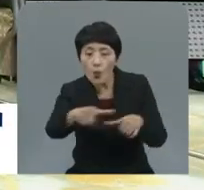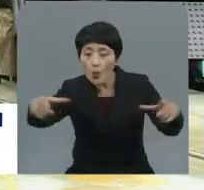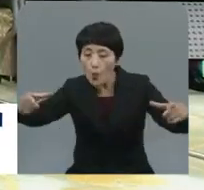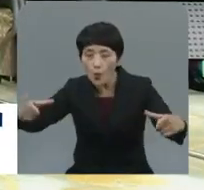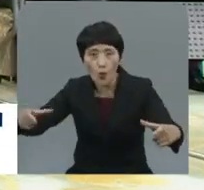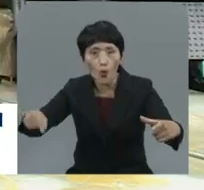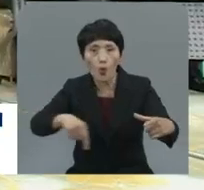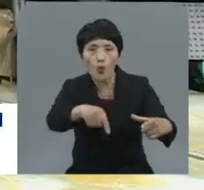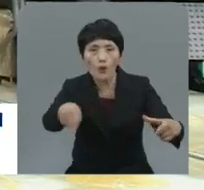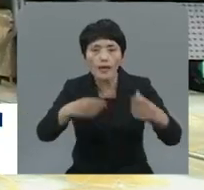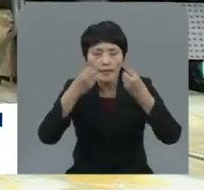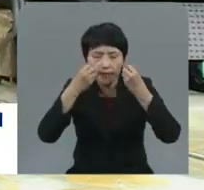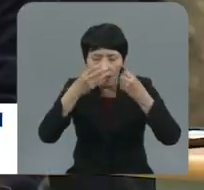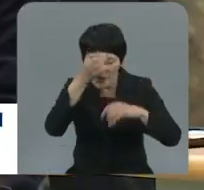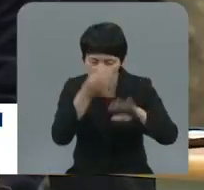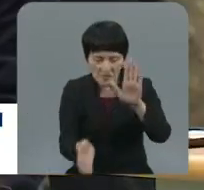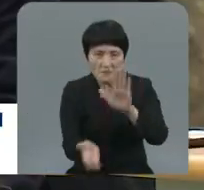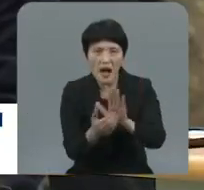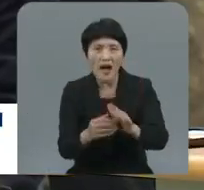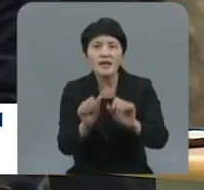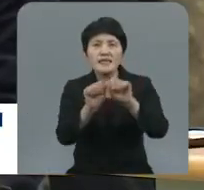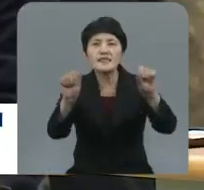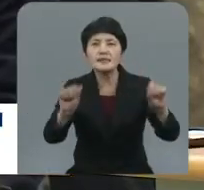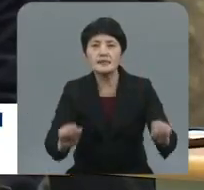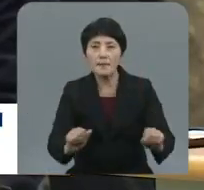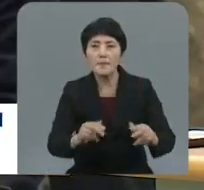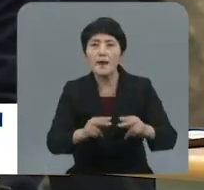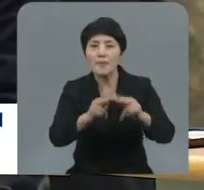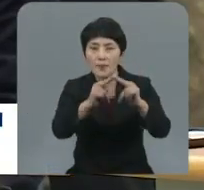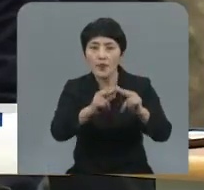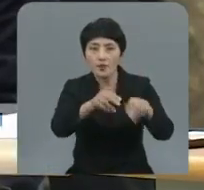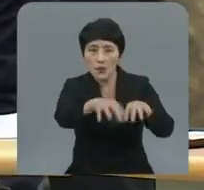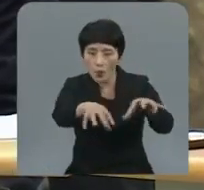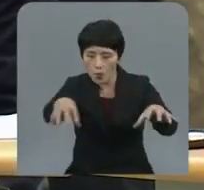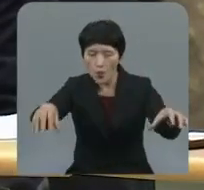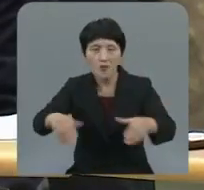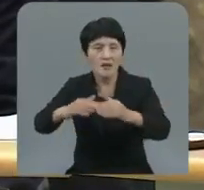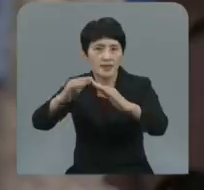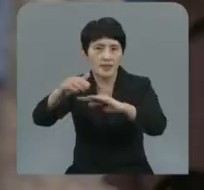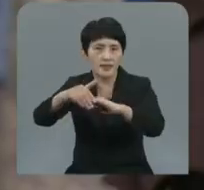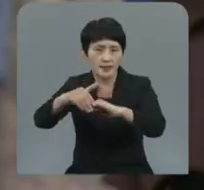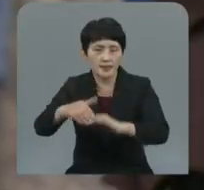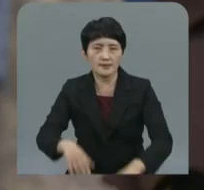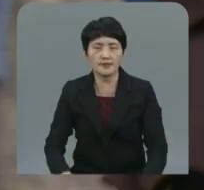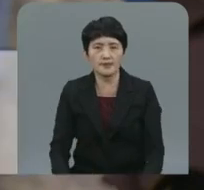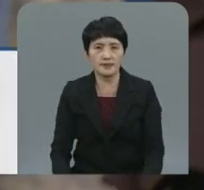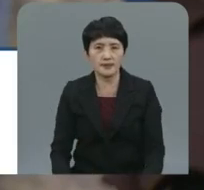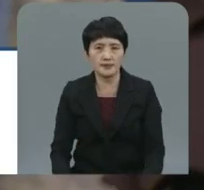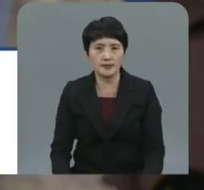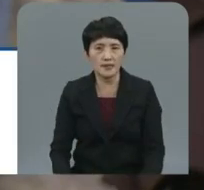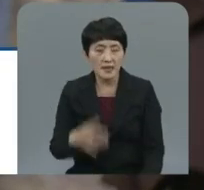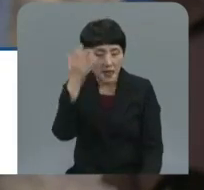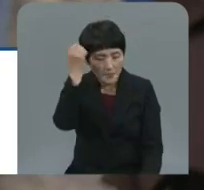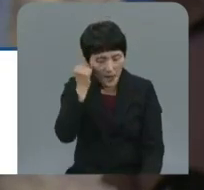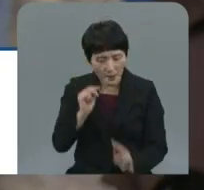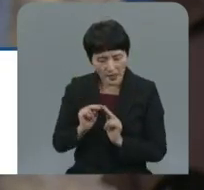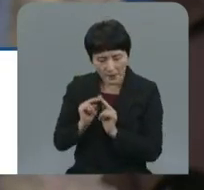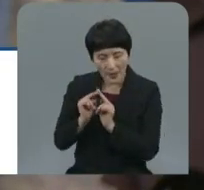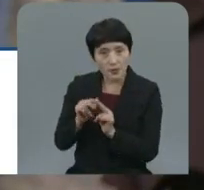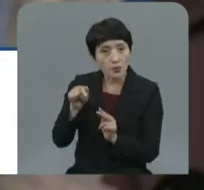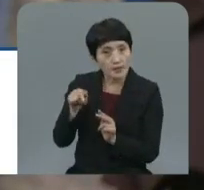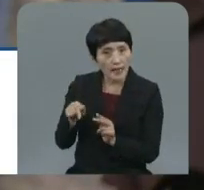robot trong đó để khối tư nhân đóng vai trò chủ đạo trước tiên dựa trên nguồn vốn tư nhân quy mô 300.000 tỷ Won